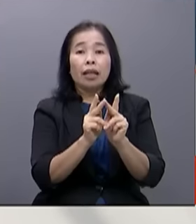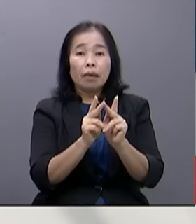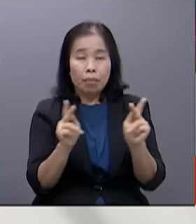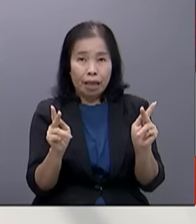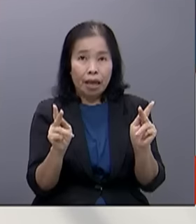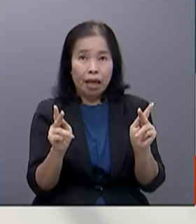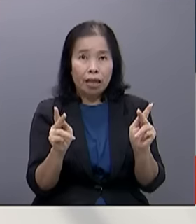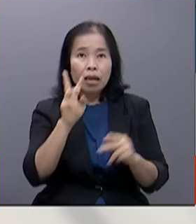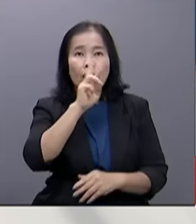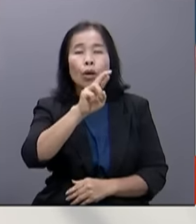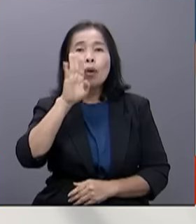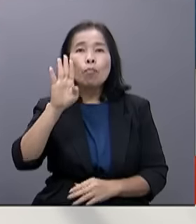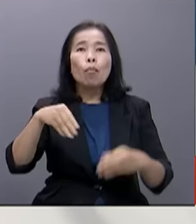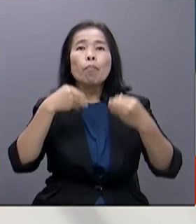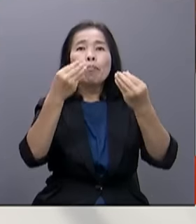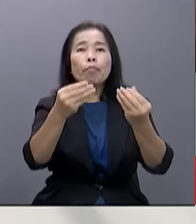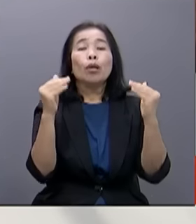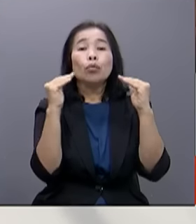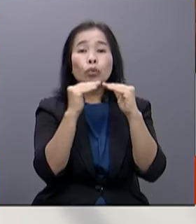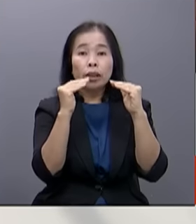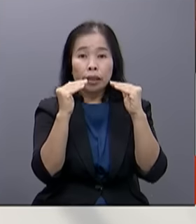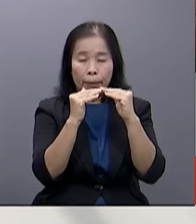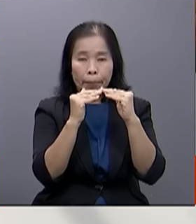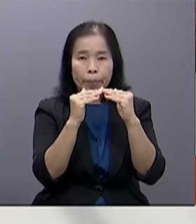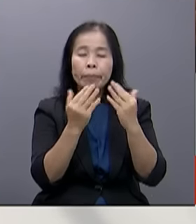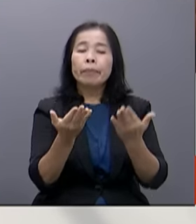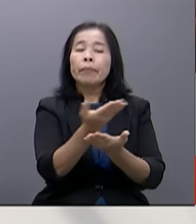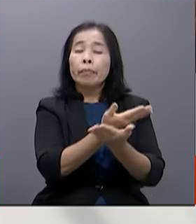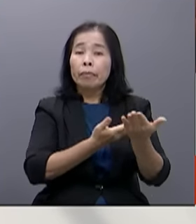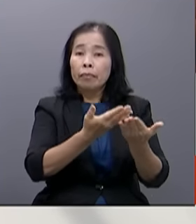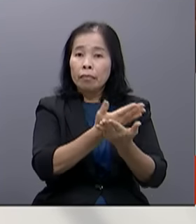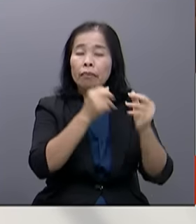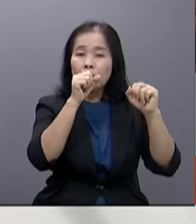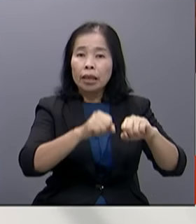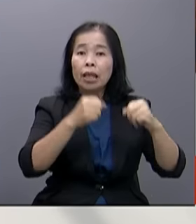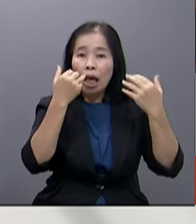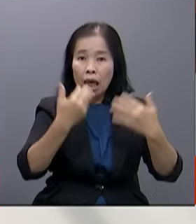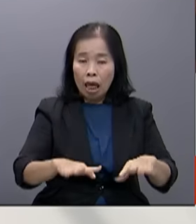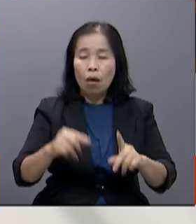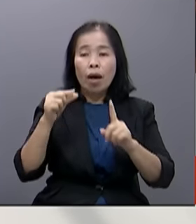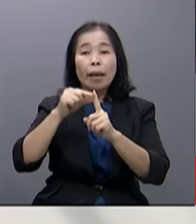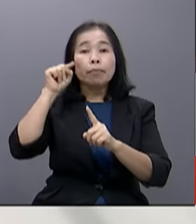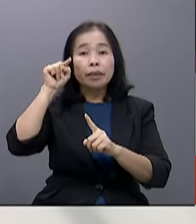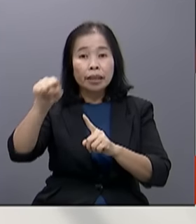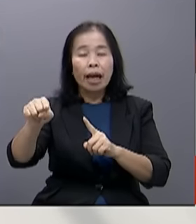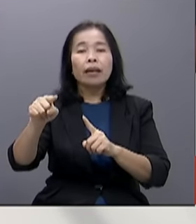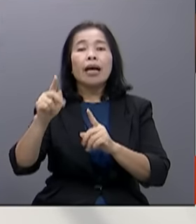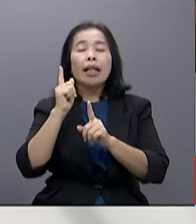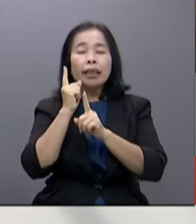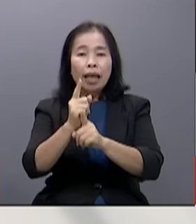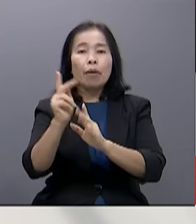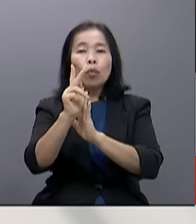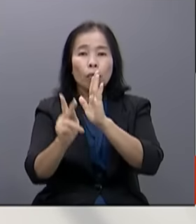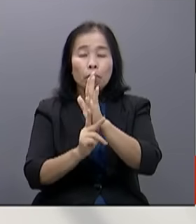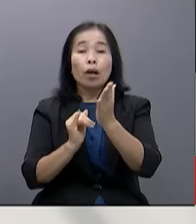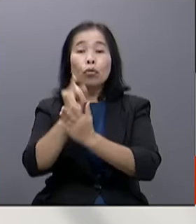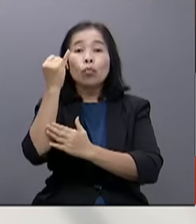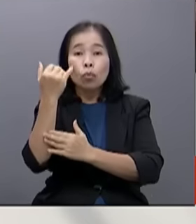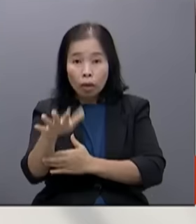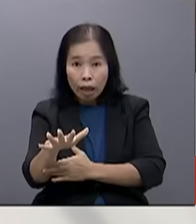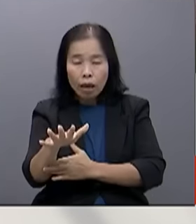ธรรมได้วินิจฉัยว่าคำสั่งไม่ถูกต้องตามกฎหมายแล้วก็ต้องสั่งให้ท่านรองสุรเชษฐ์กลับเ